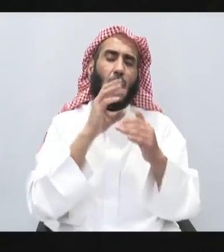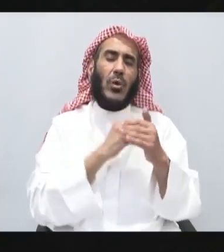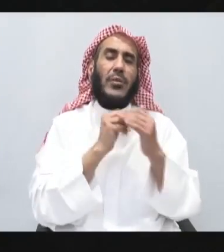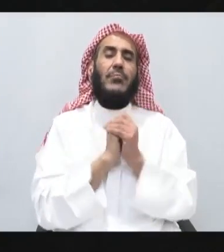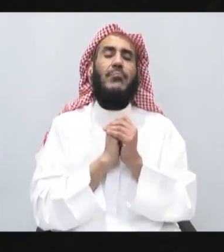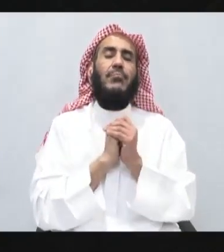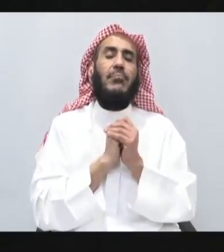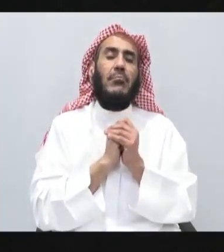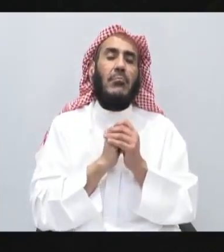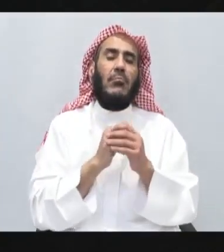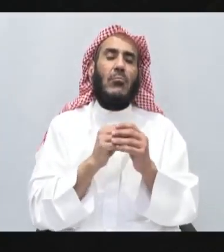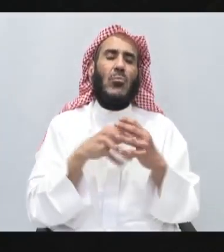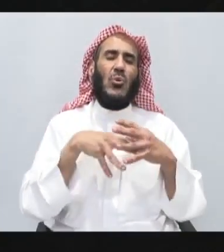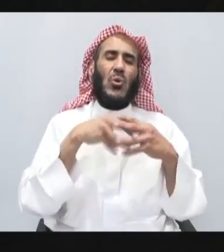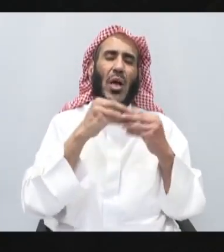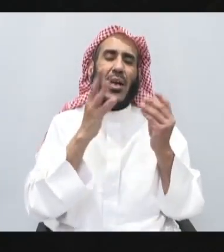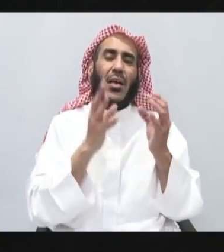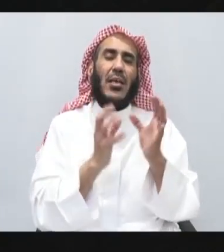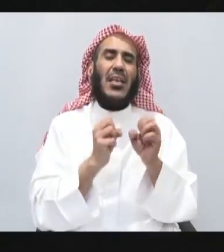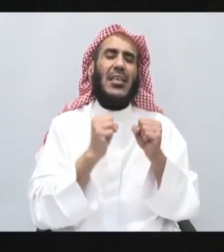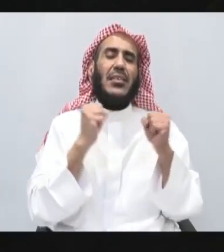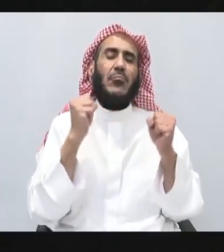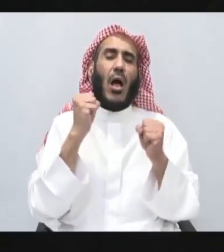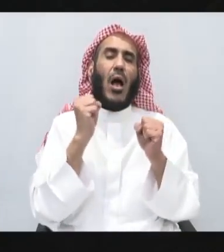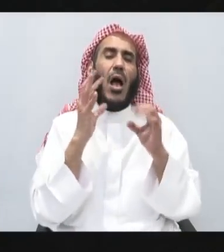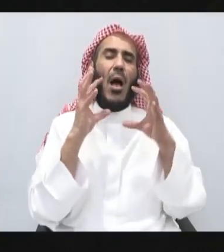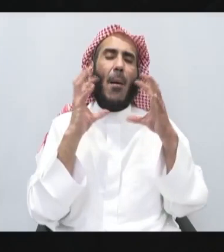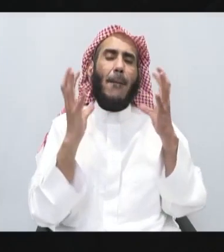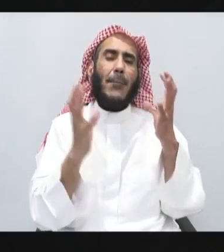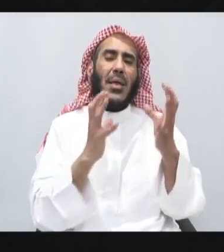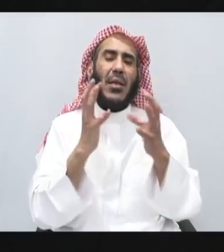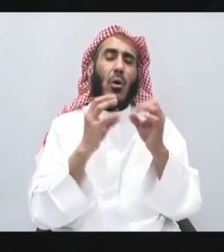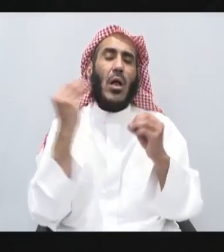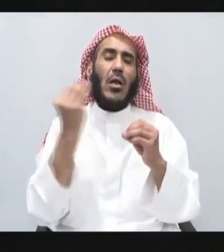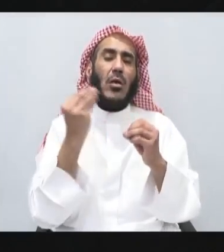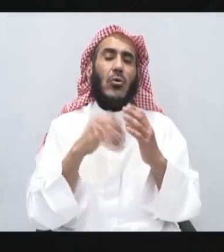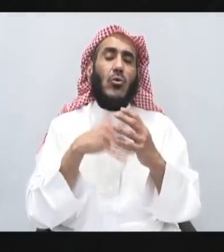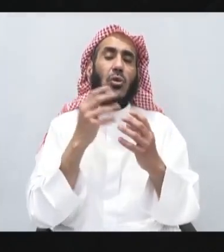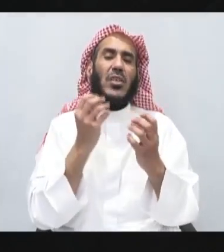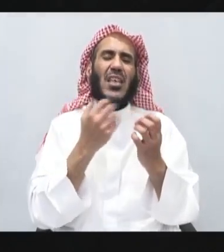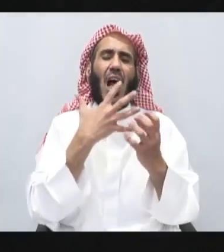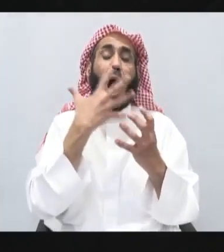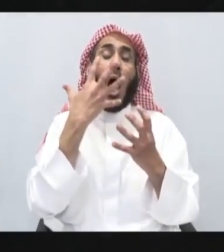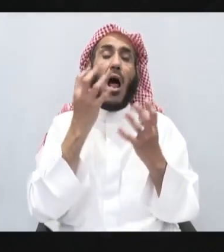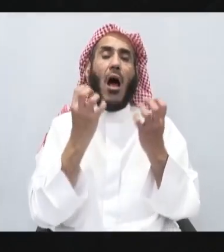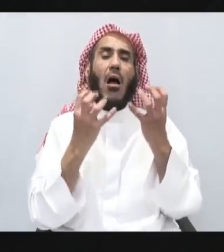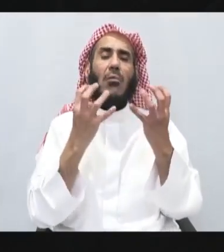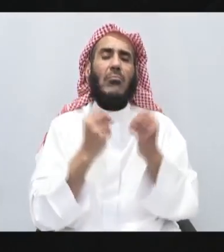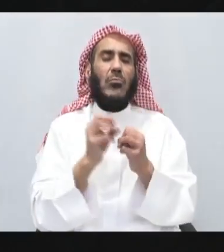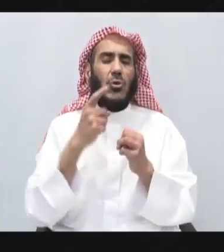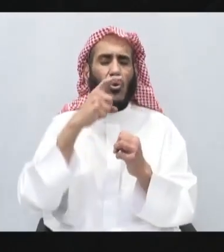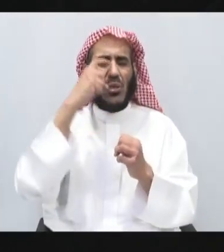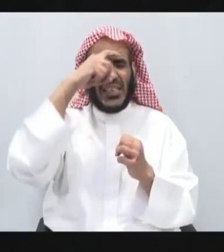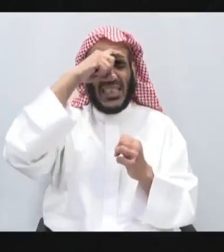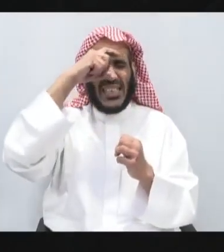المخزنه تحررها الى طاقه ميكانيكيه اللي هي الحركه وتنتج حراره لذلك نشعر